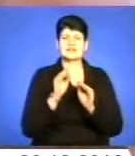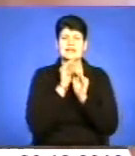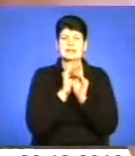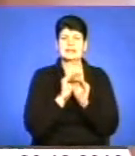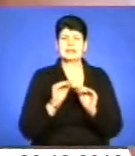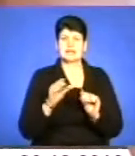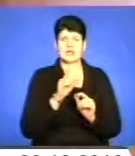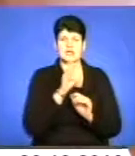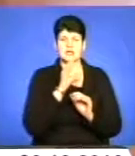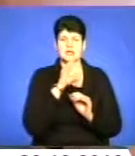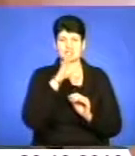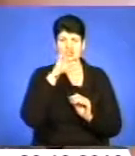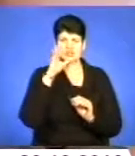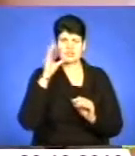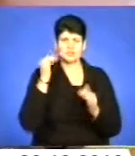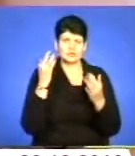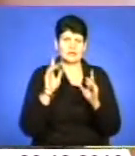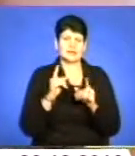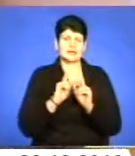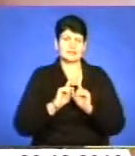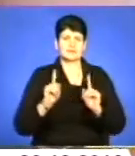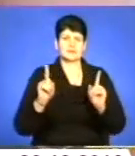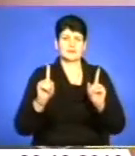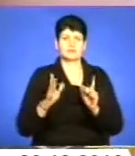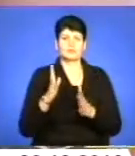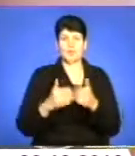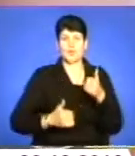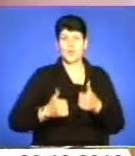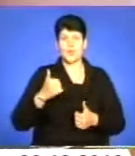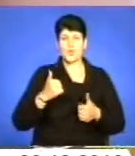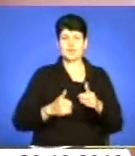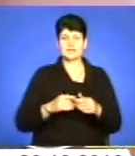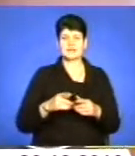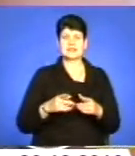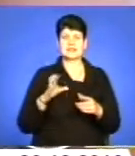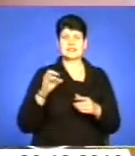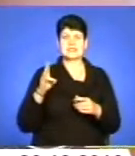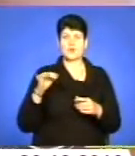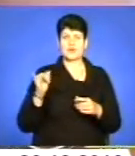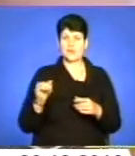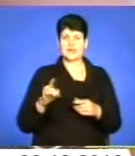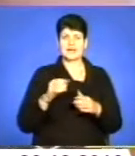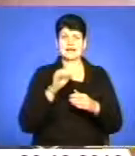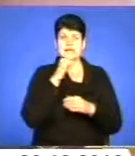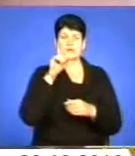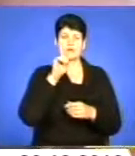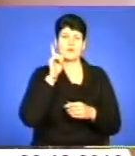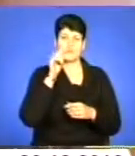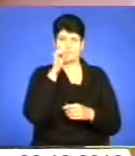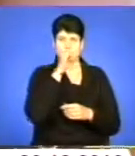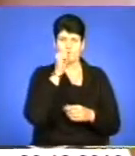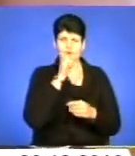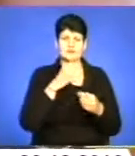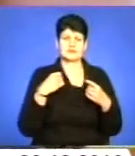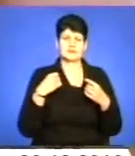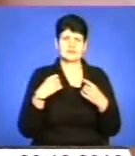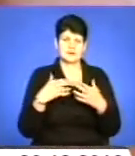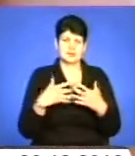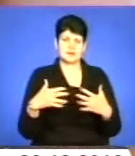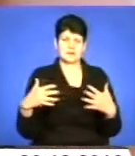буде кілька сюрпризів. Плануємо зробити конкурс з публікою, «Снігурочка», «Дід Мороз», веселі новорічні хіти, як світові, так і